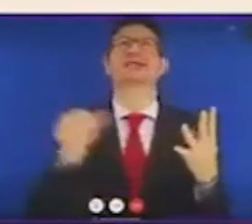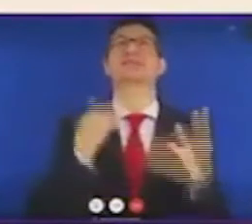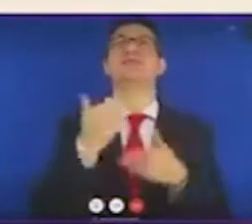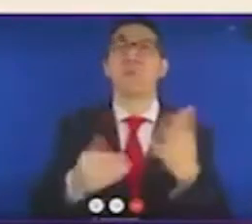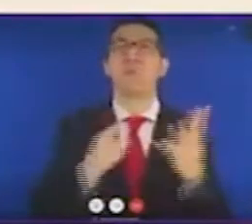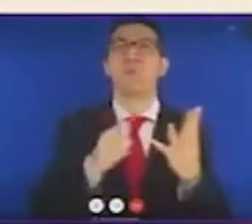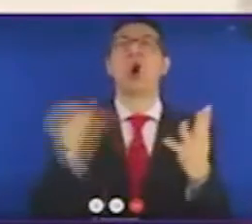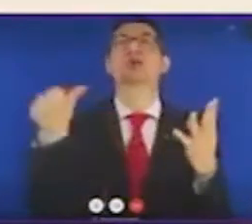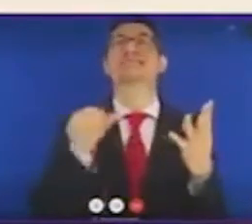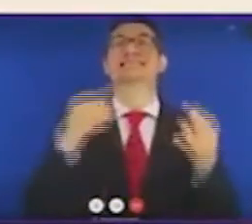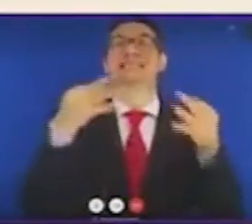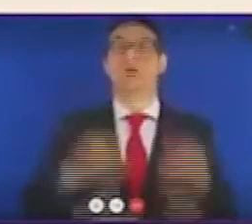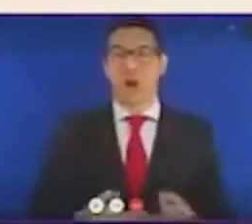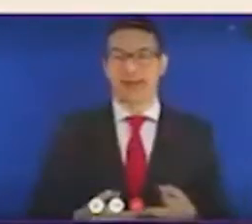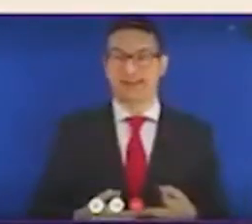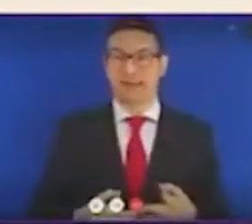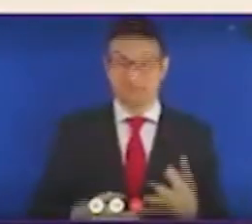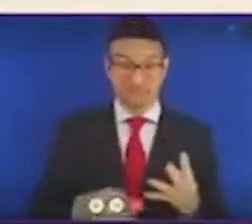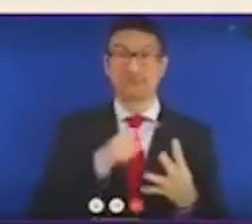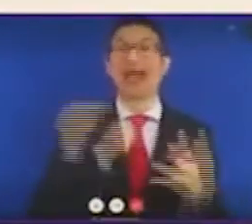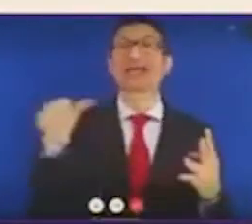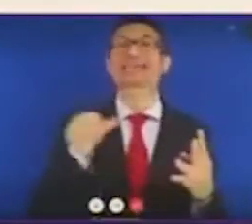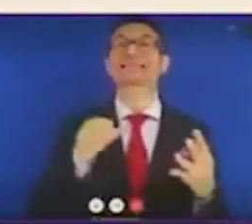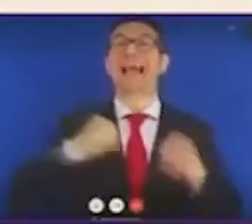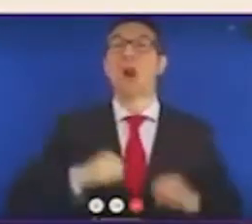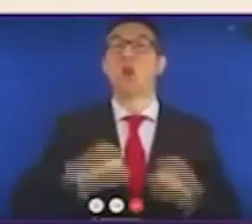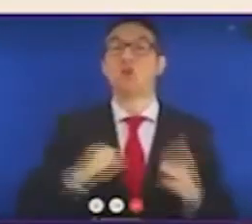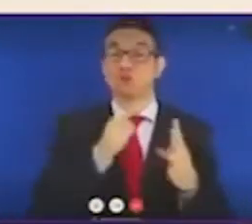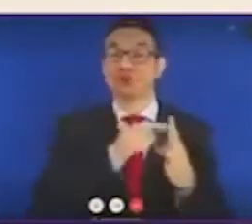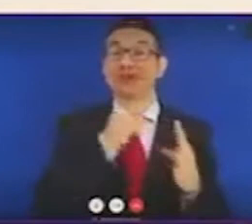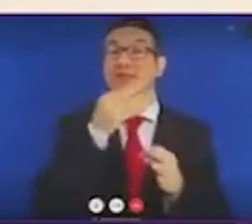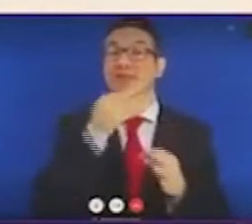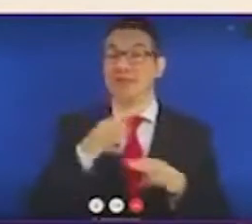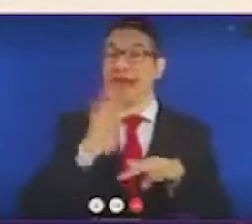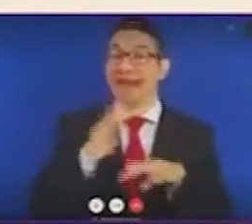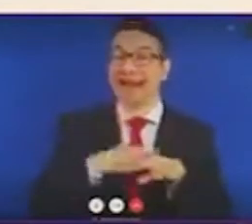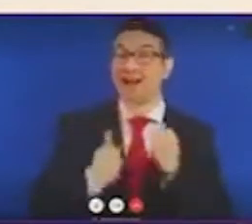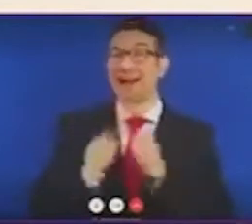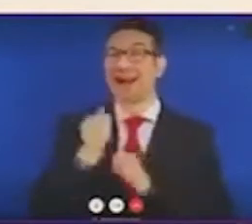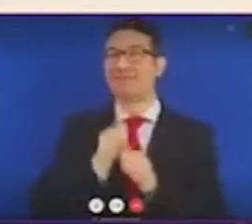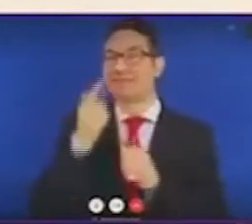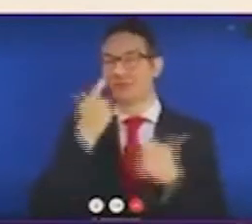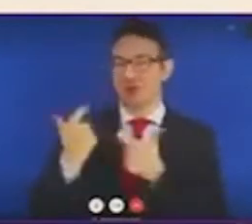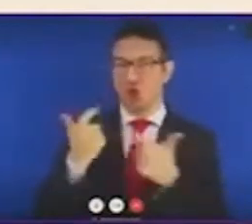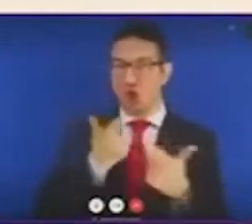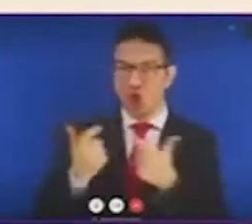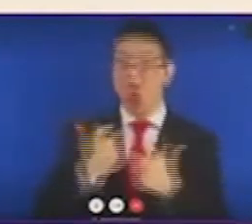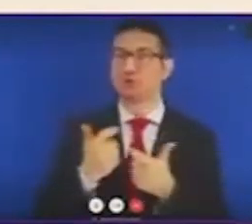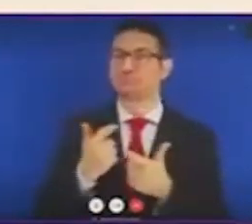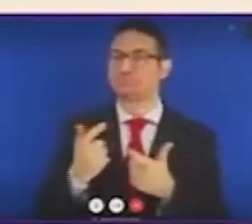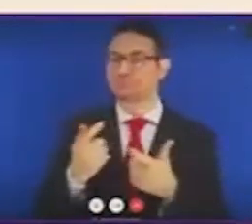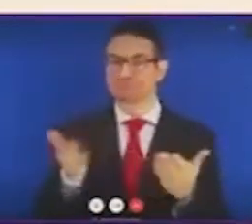illustrato che vuol dire rete di prevenzione vuol dire prese in carico vuol dire tutto ciò che avete